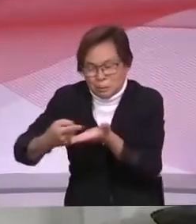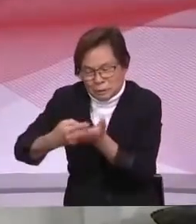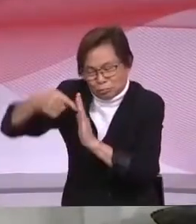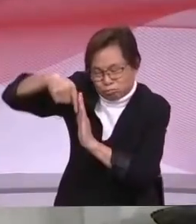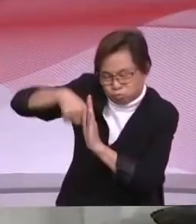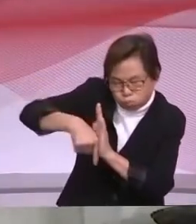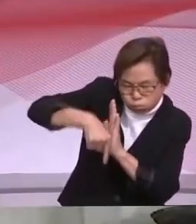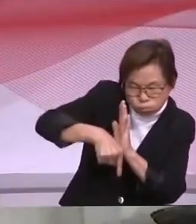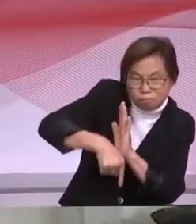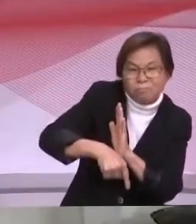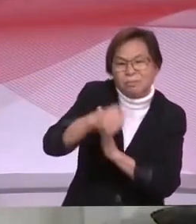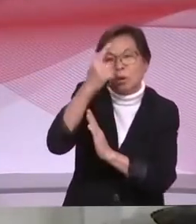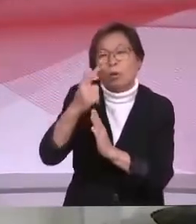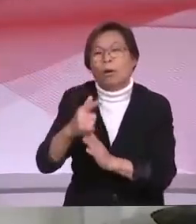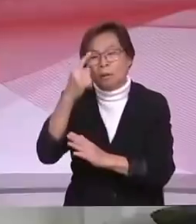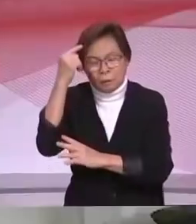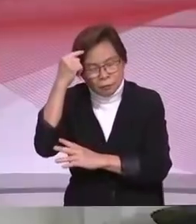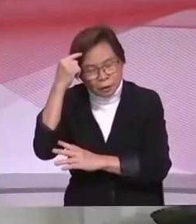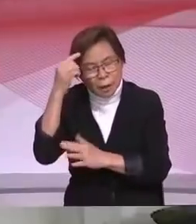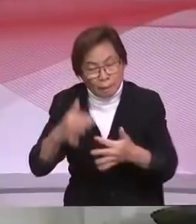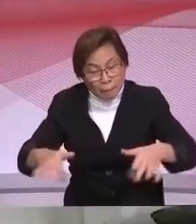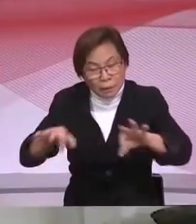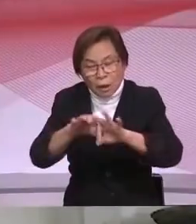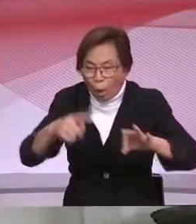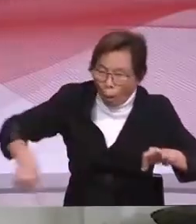detail kerana kepentingan semua pihak kita akan jaga.